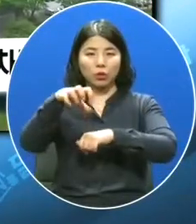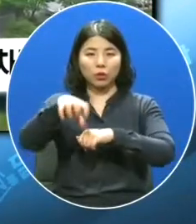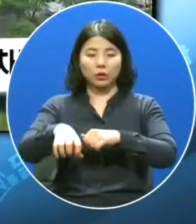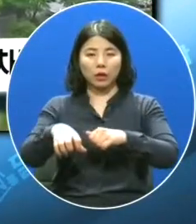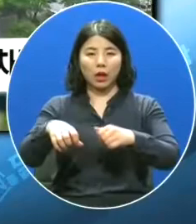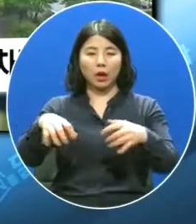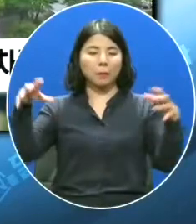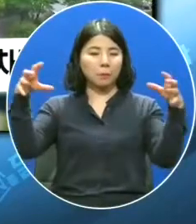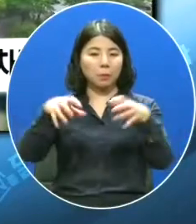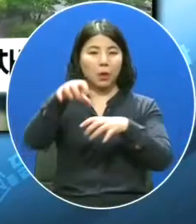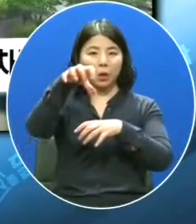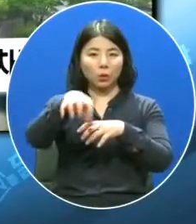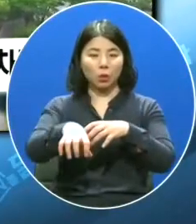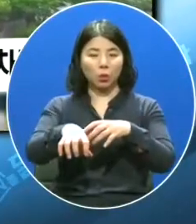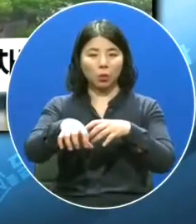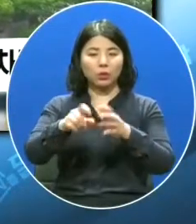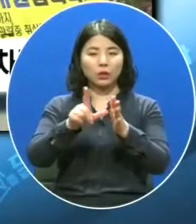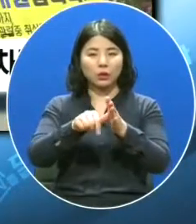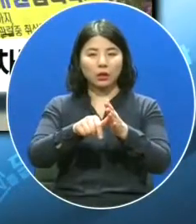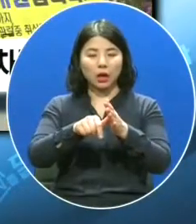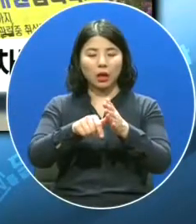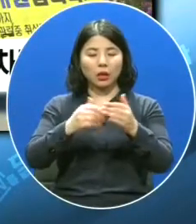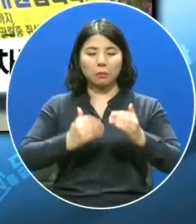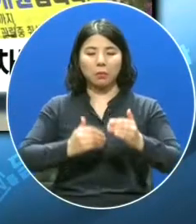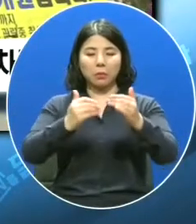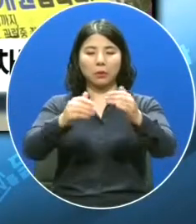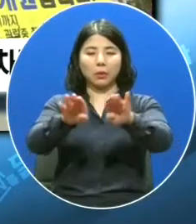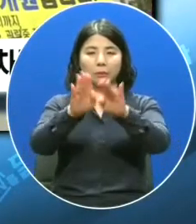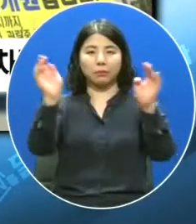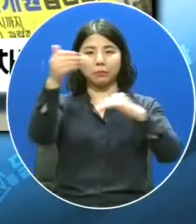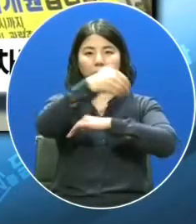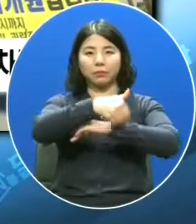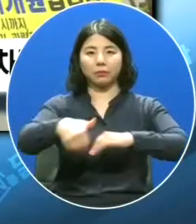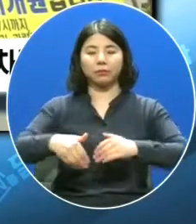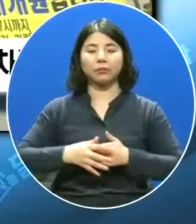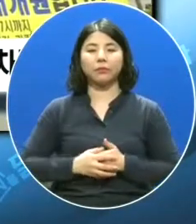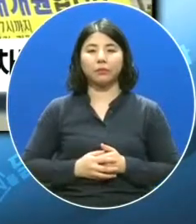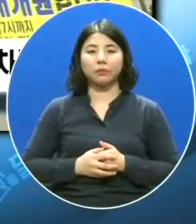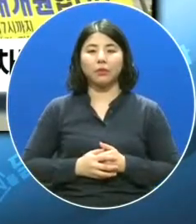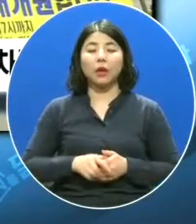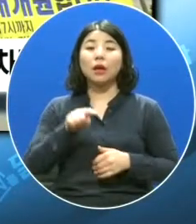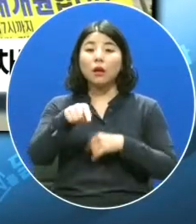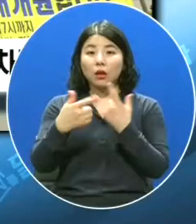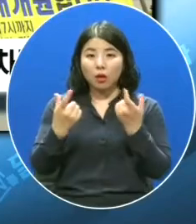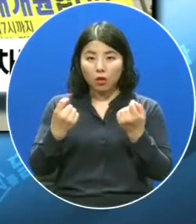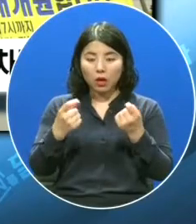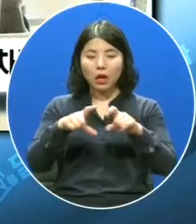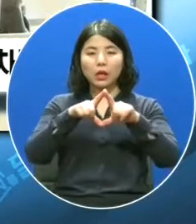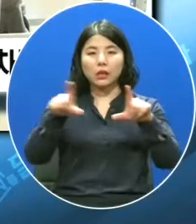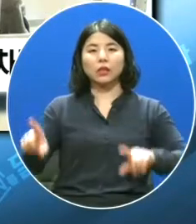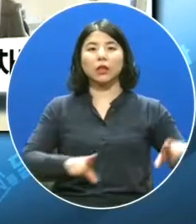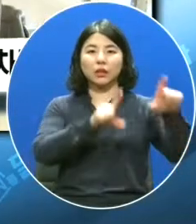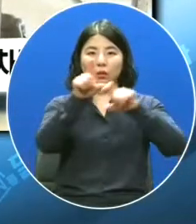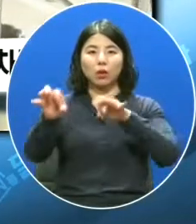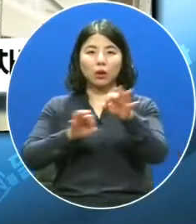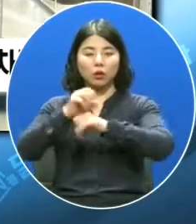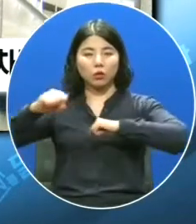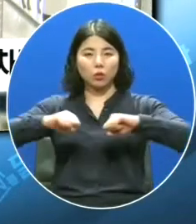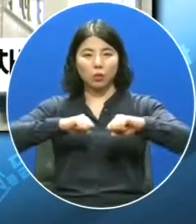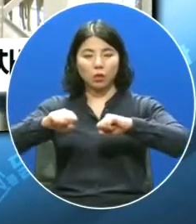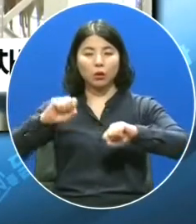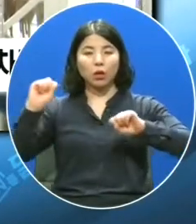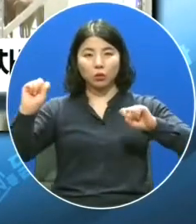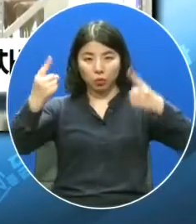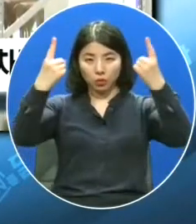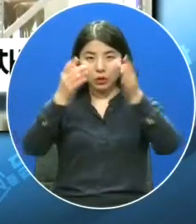등 실내 밀집 시설들도 시차를 두어 단계적으로 개방하기로 했습니다. 이렇게 일상생활과